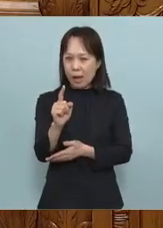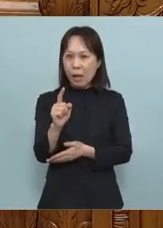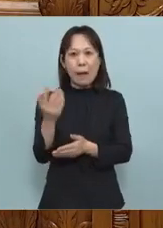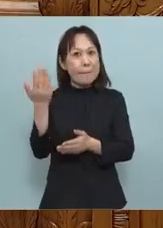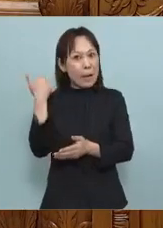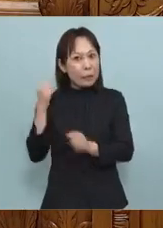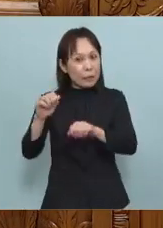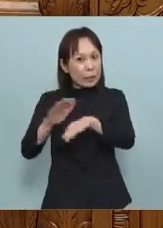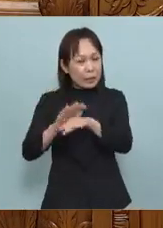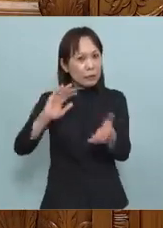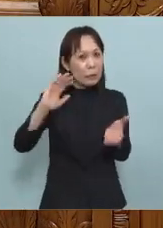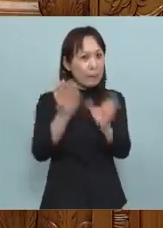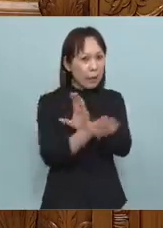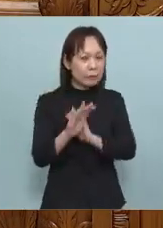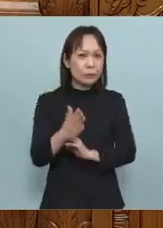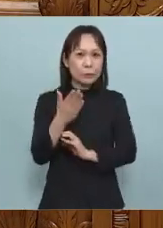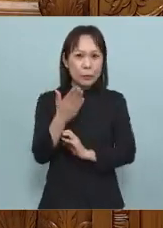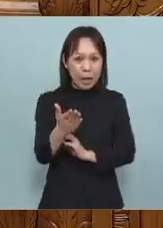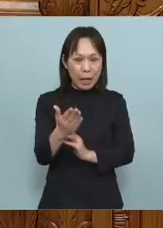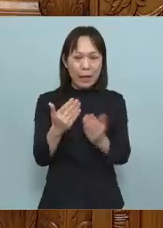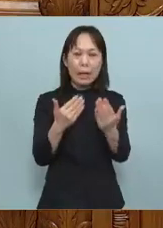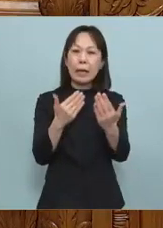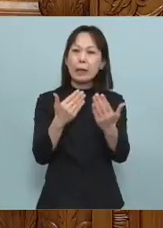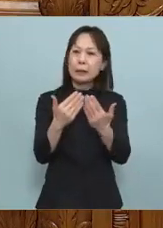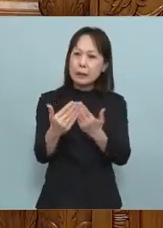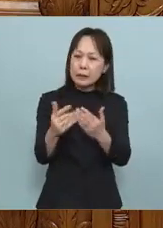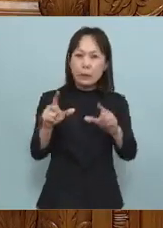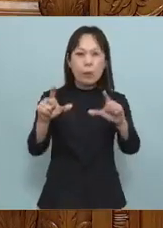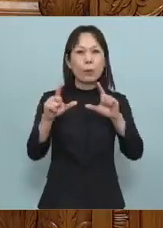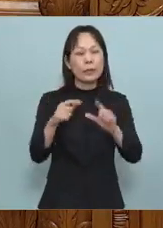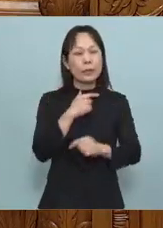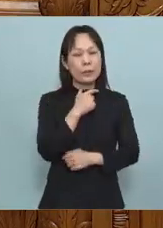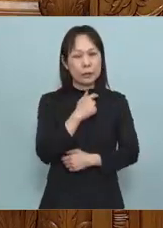するということですか。はっきりとお答えください。